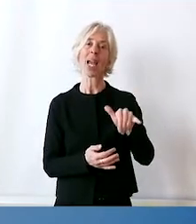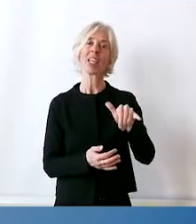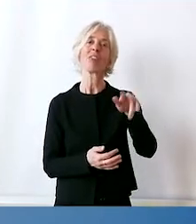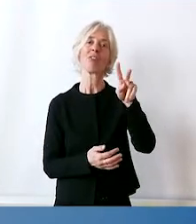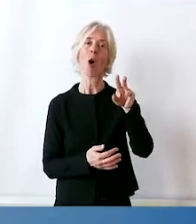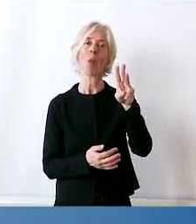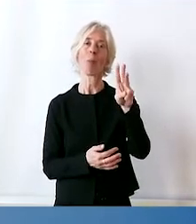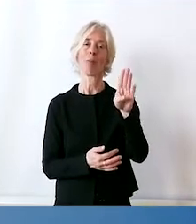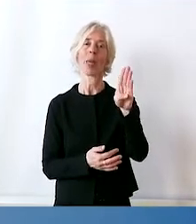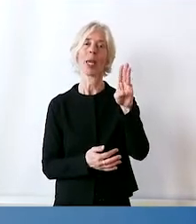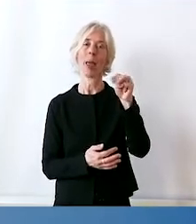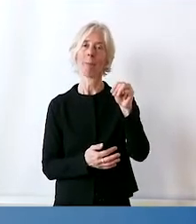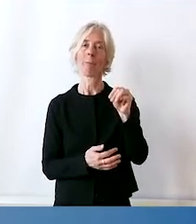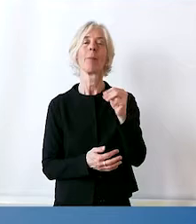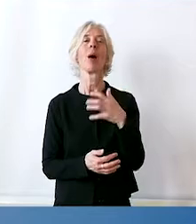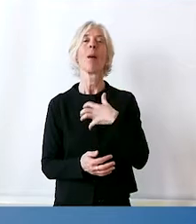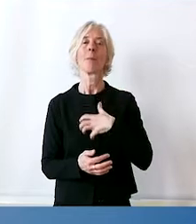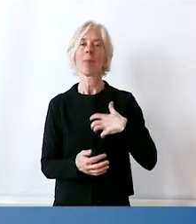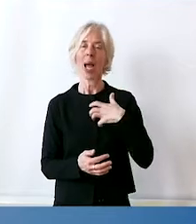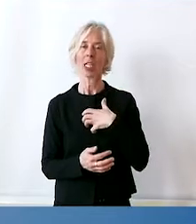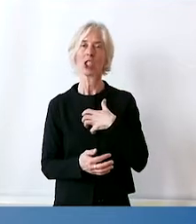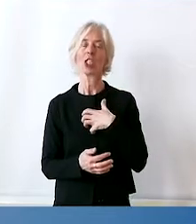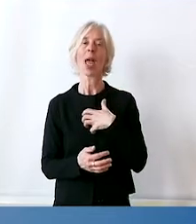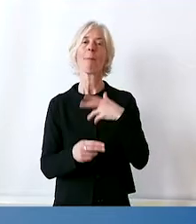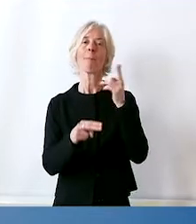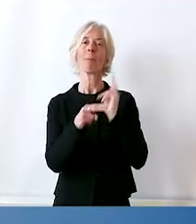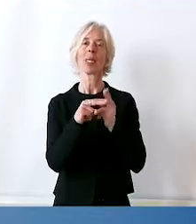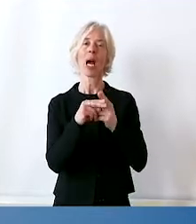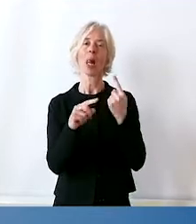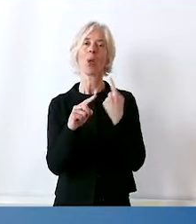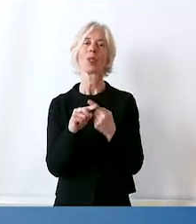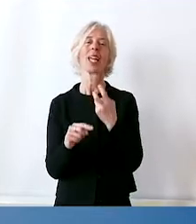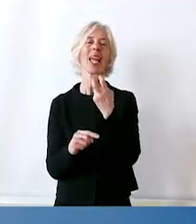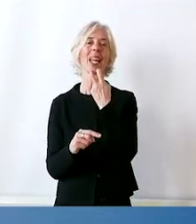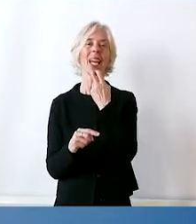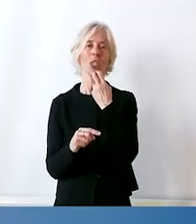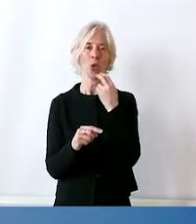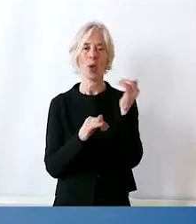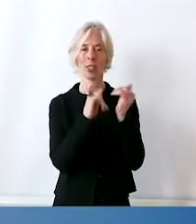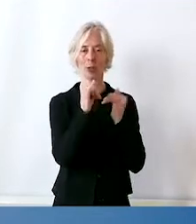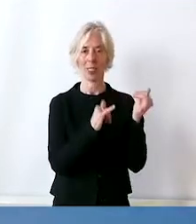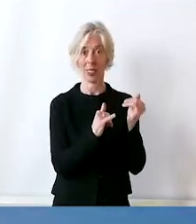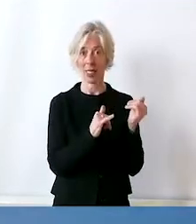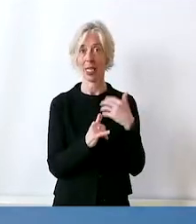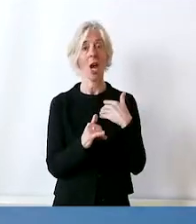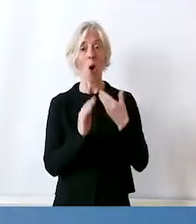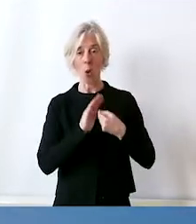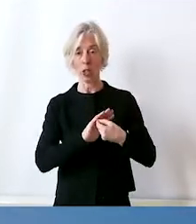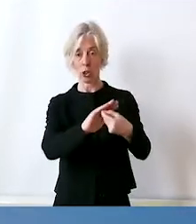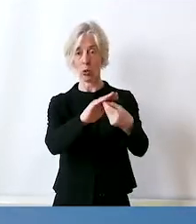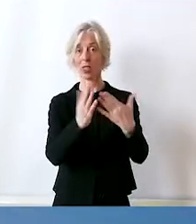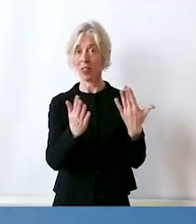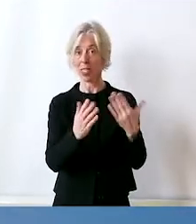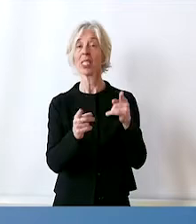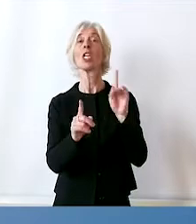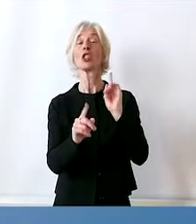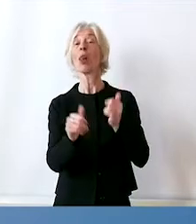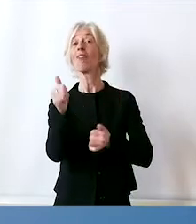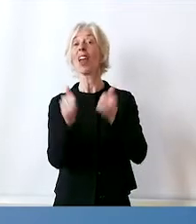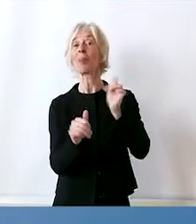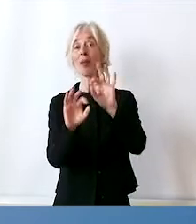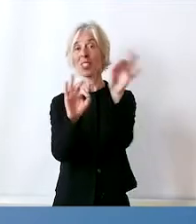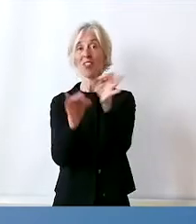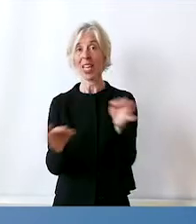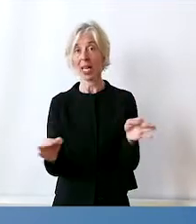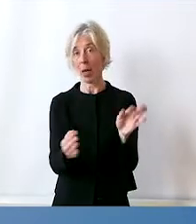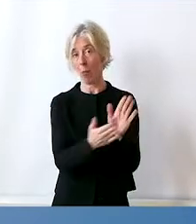Elektroindustrie. Wir unterstützen unsere Mitglieder dabei, ihre Wettbewerbsfähigkeit zu erhalten und auszubauen. Warum unterzeichnen wir heute den